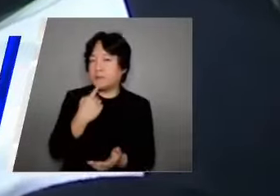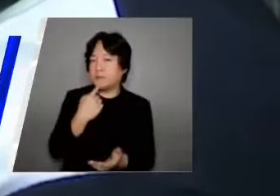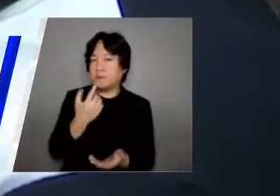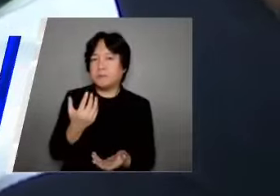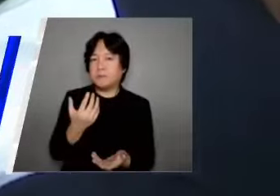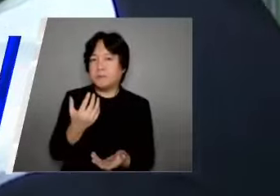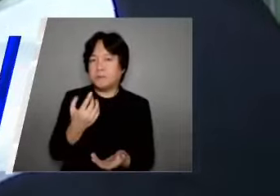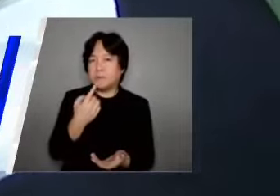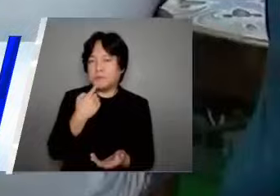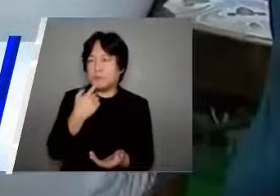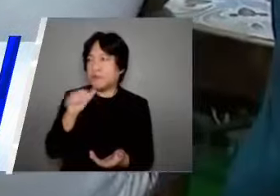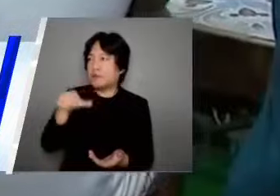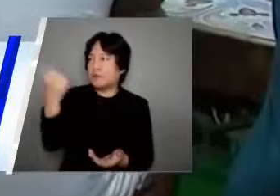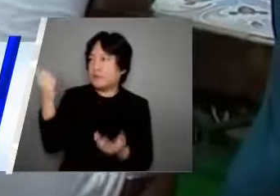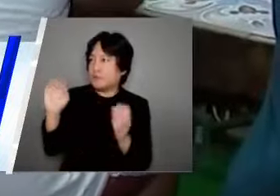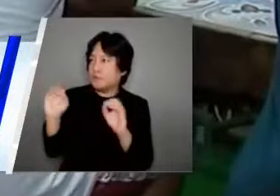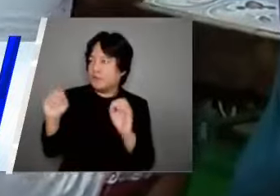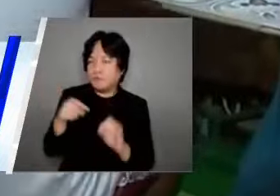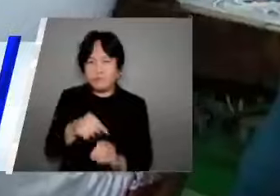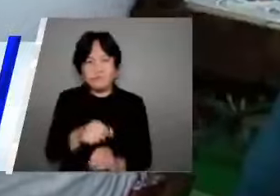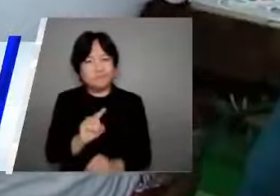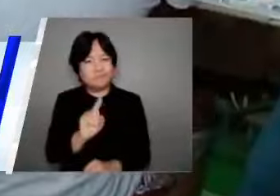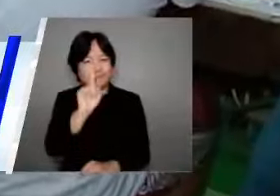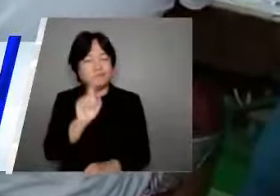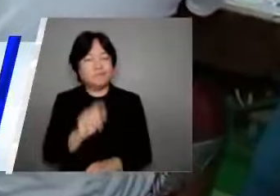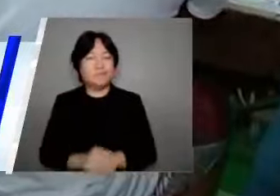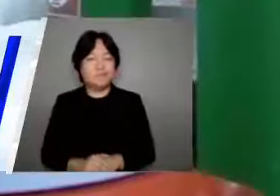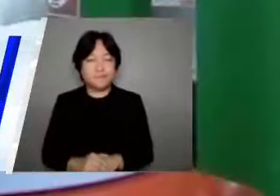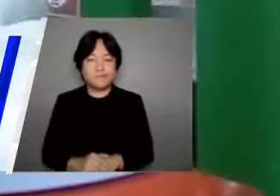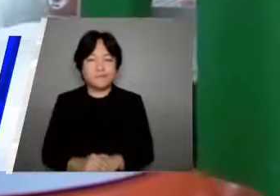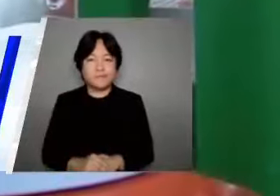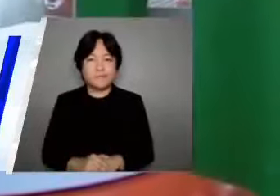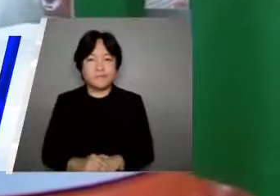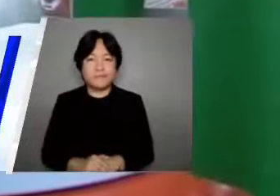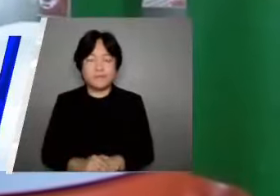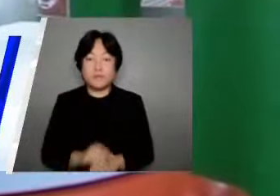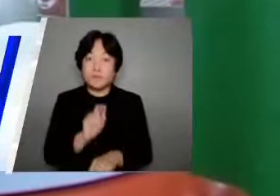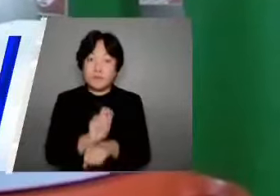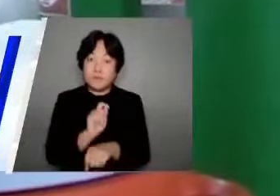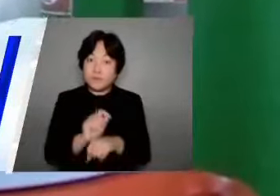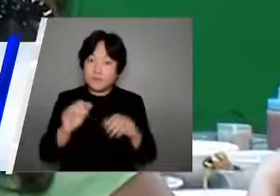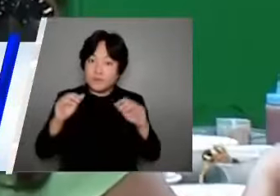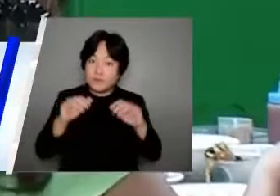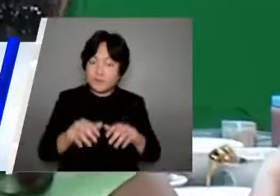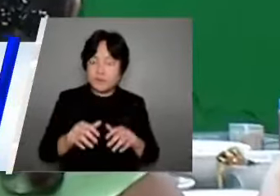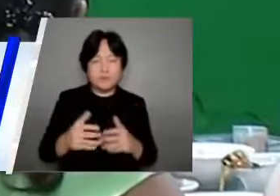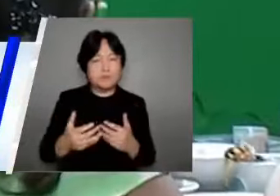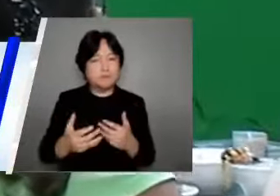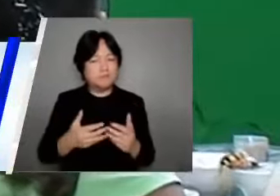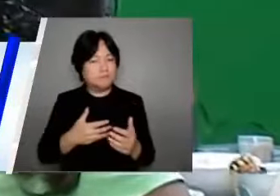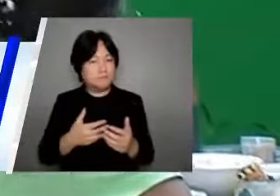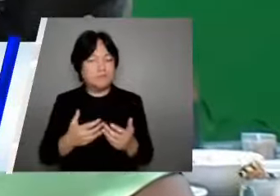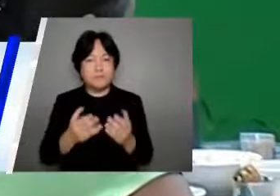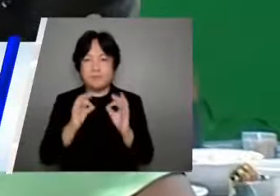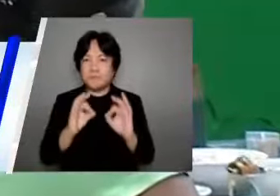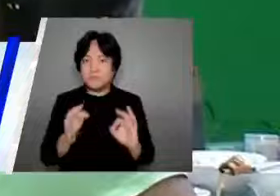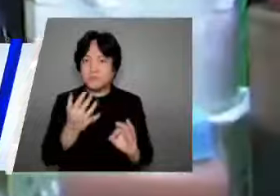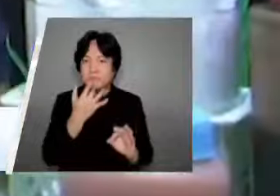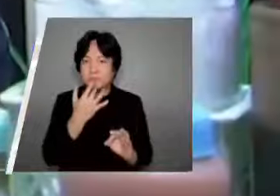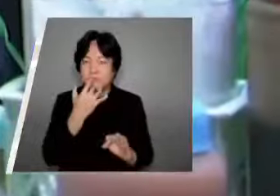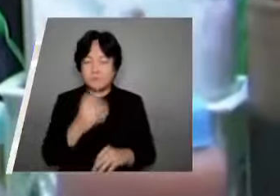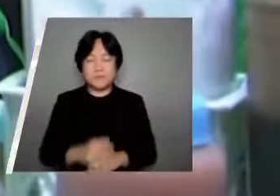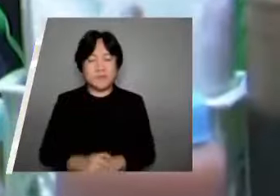ibang nakakagaya. Ang kainan dito sa Ugbotondo, patunay na saan mang sulok, basta masarap at malinamnam, tiyak